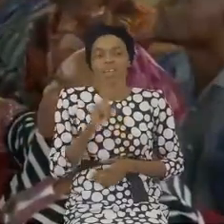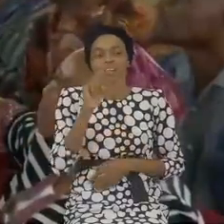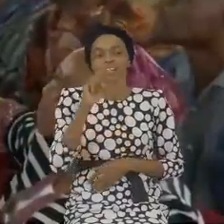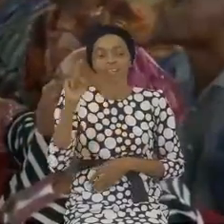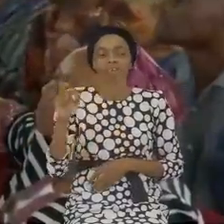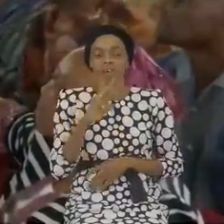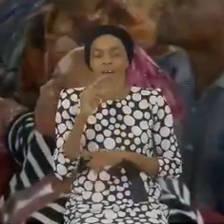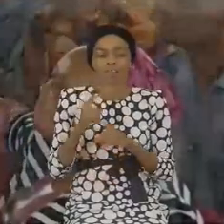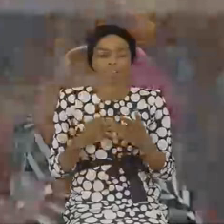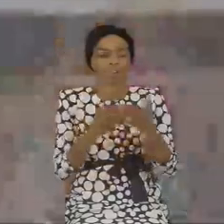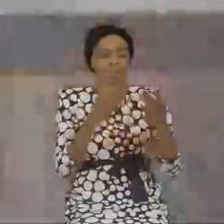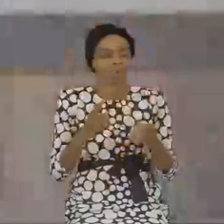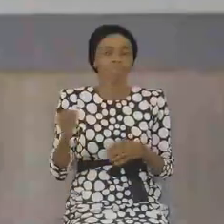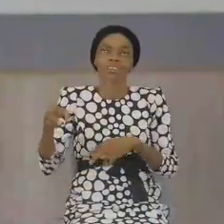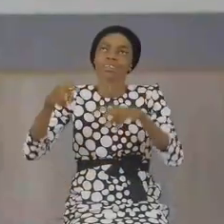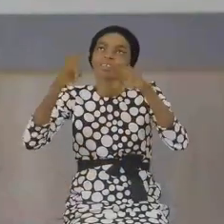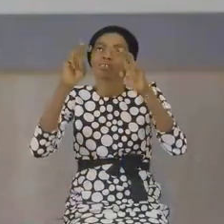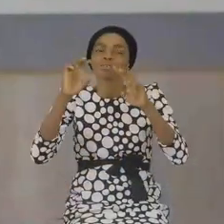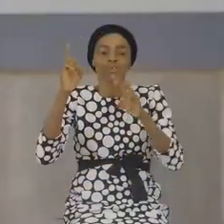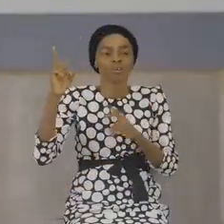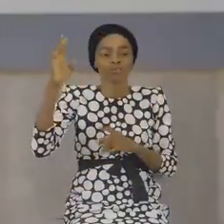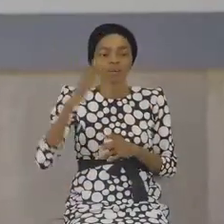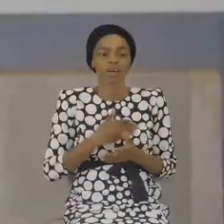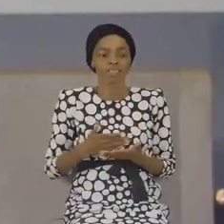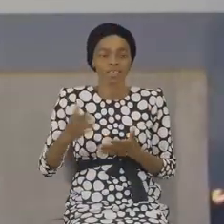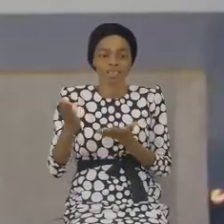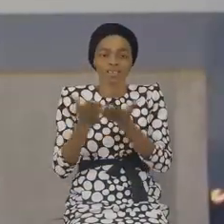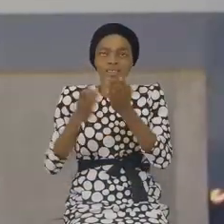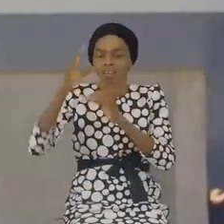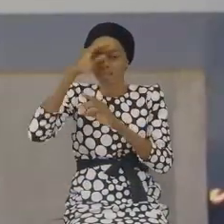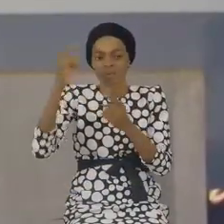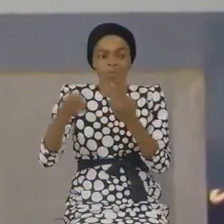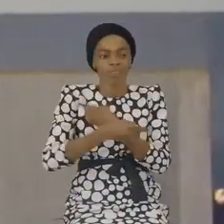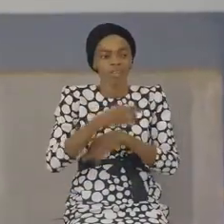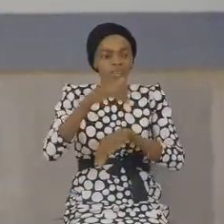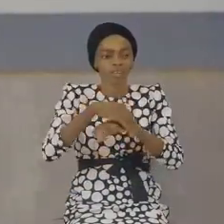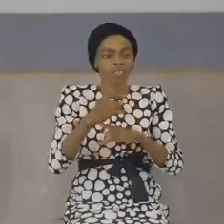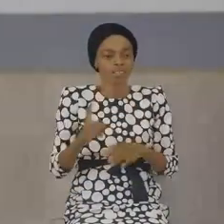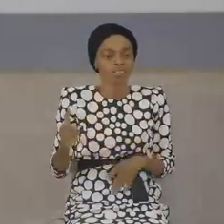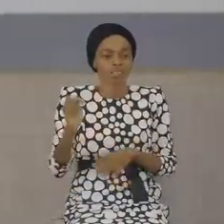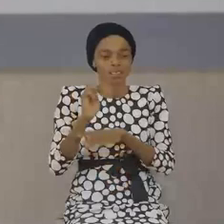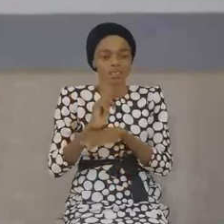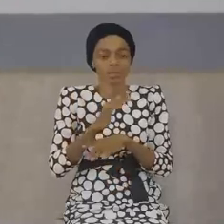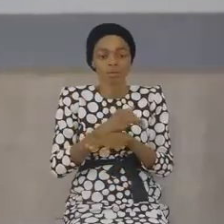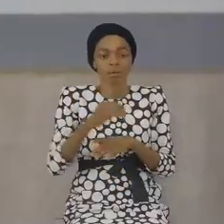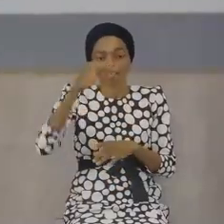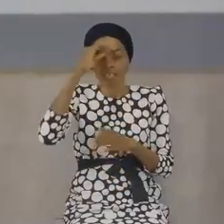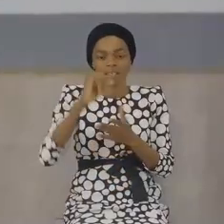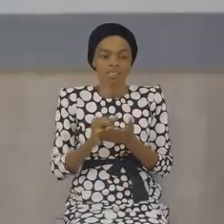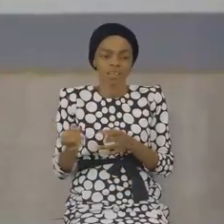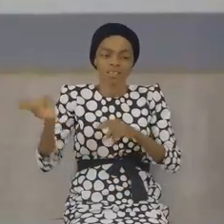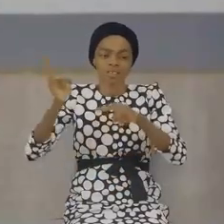le servent jour et nuit dans son temple. Celui qui est assis sur le trône dressera sa tente sur